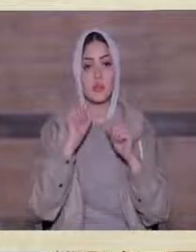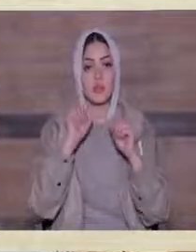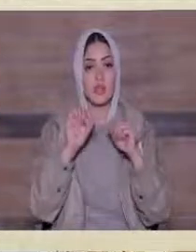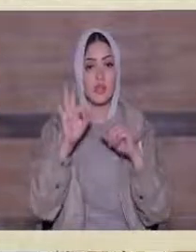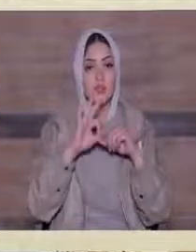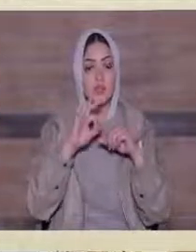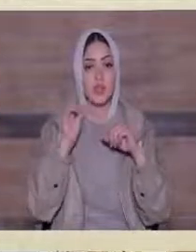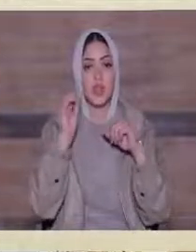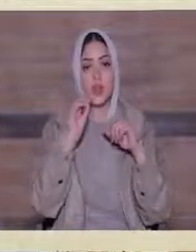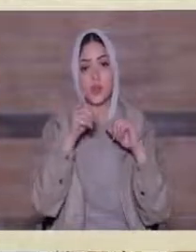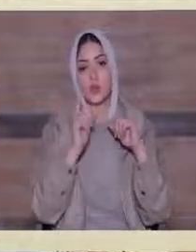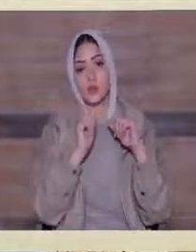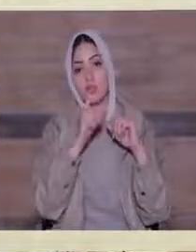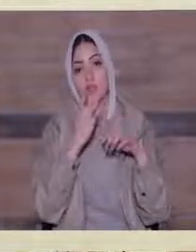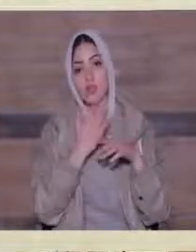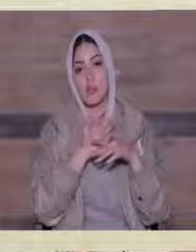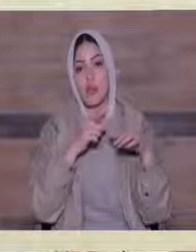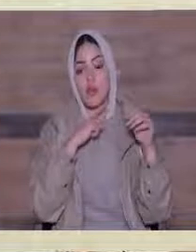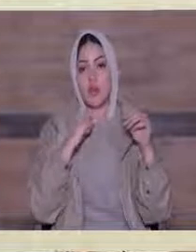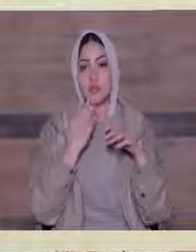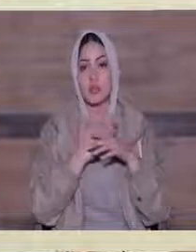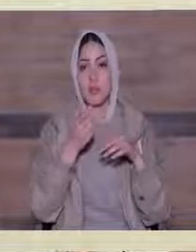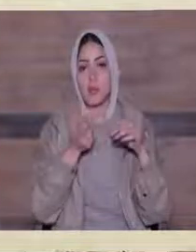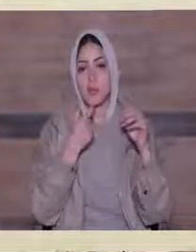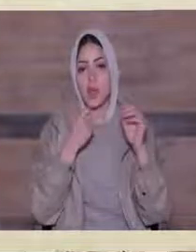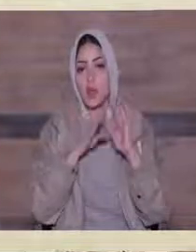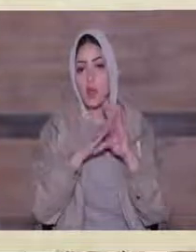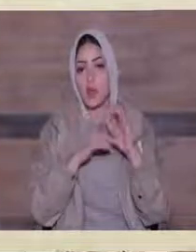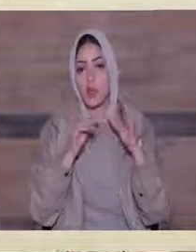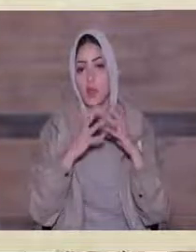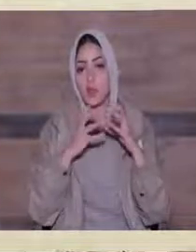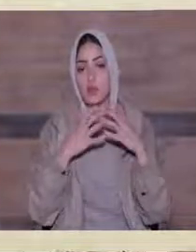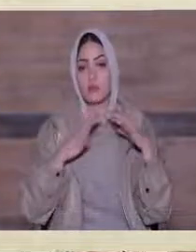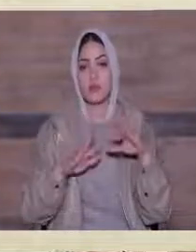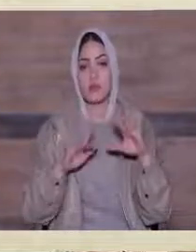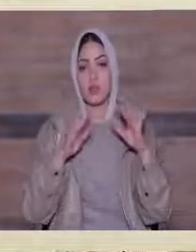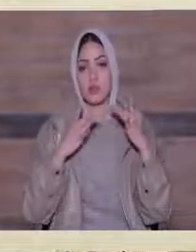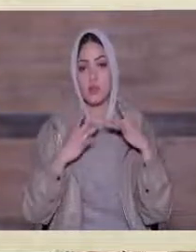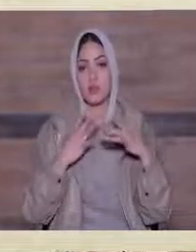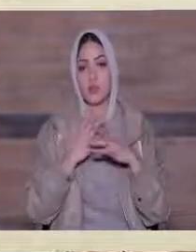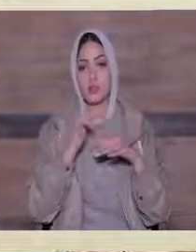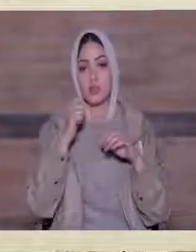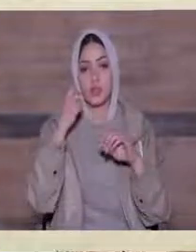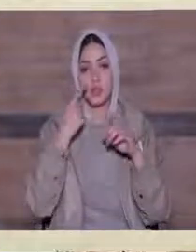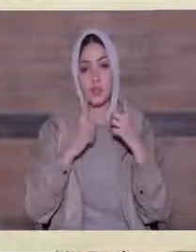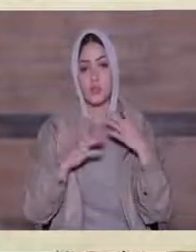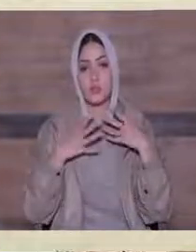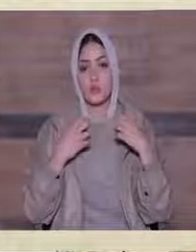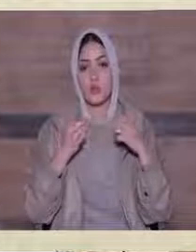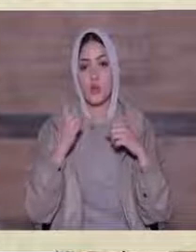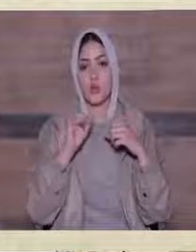إلى المراكز المتخصصة في علاج سرطان الثدي، ودي المراكز الأورام التابعة لوزارة الصحة والمستشفيات